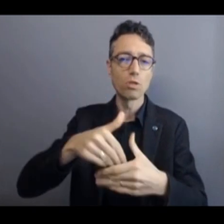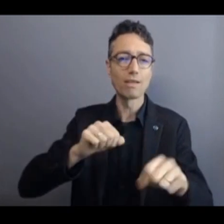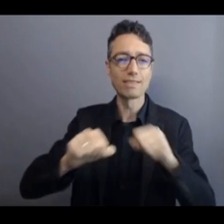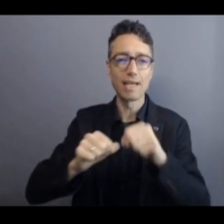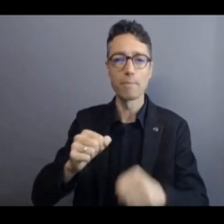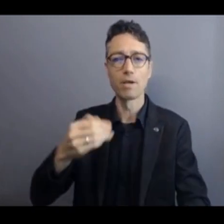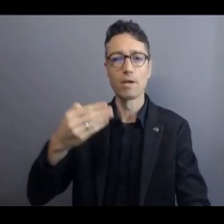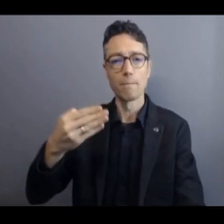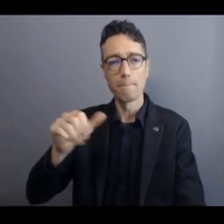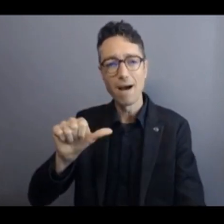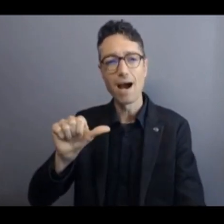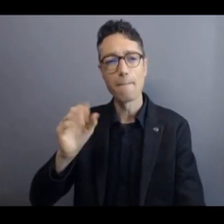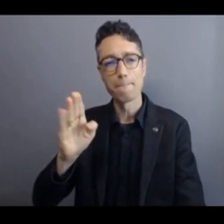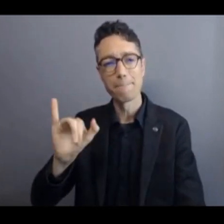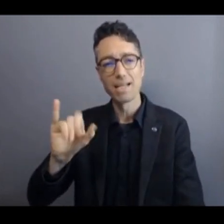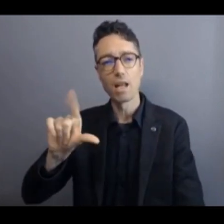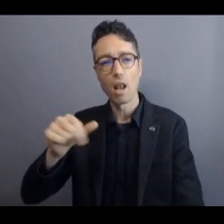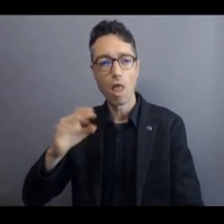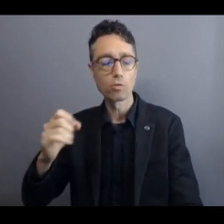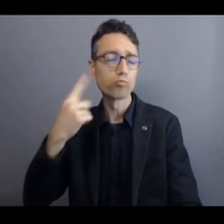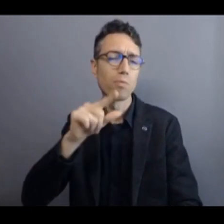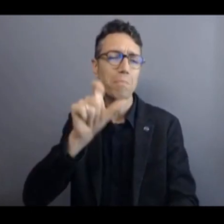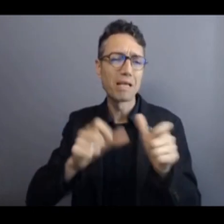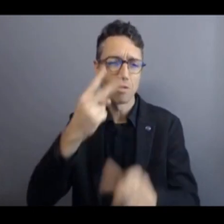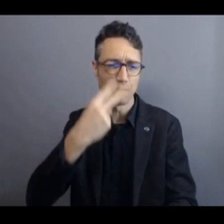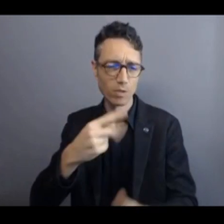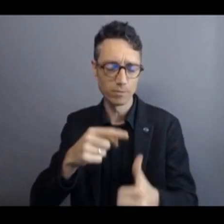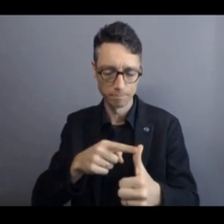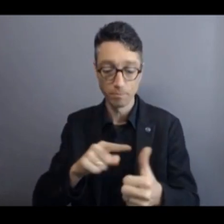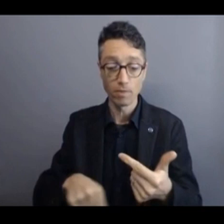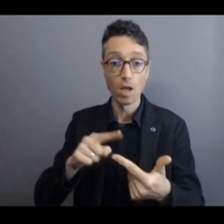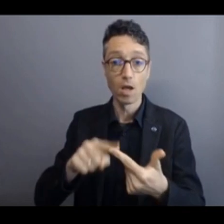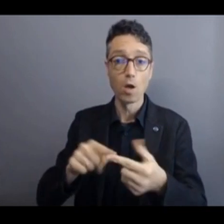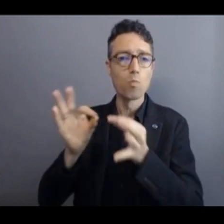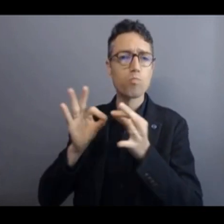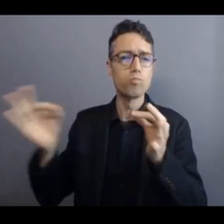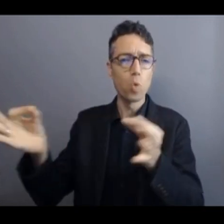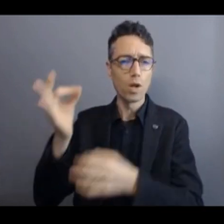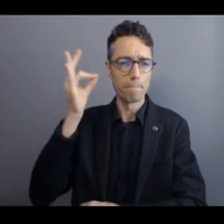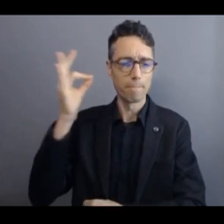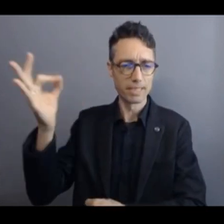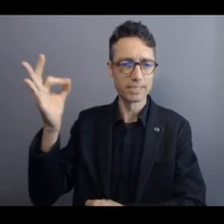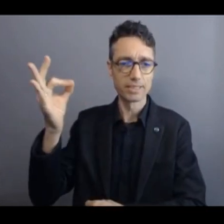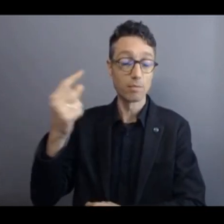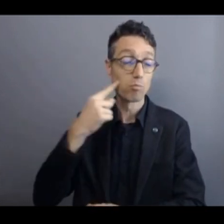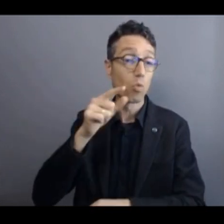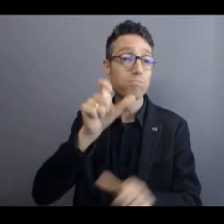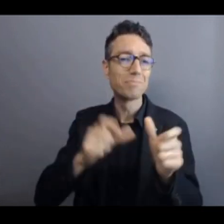malvoyantes, des boucles à induction magnétique à bord pour les personnes malentendantes.